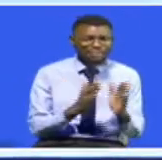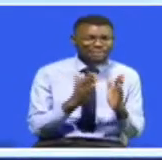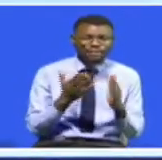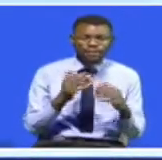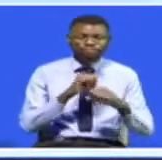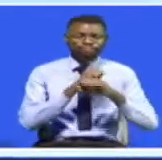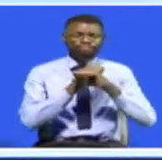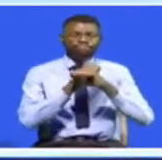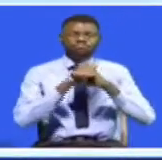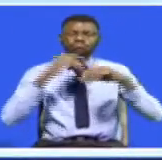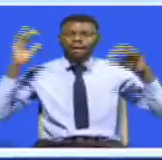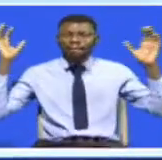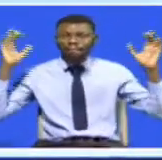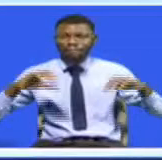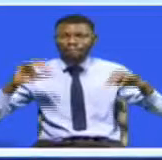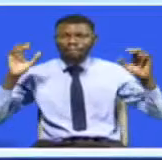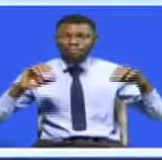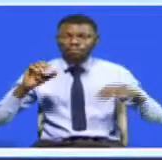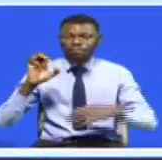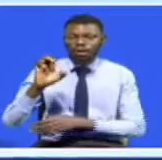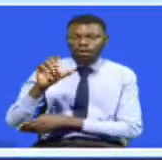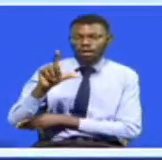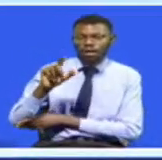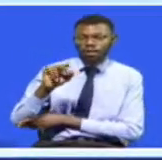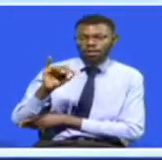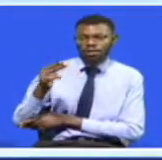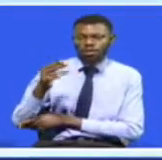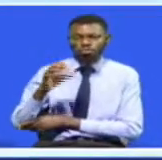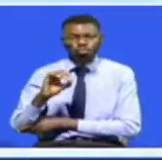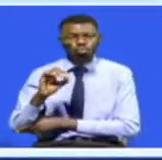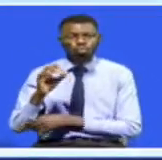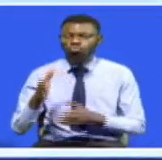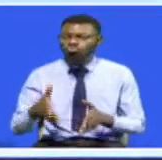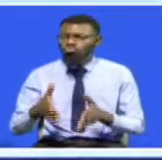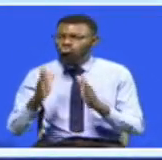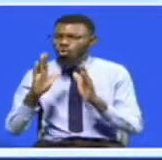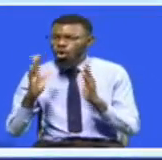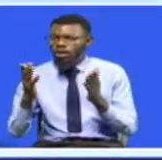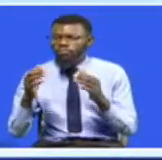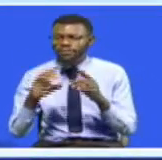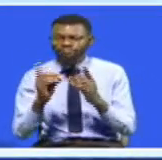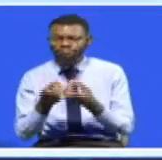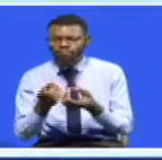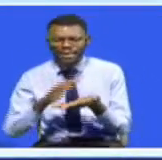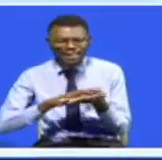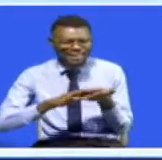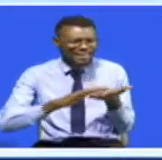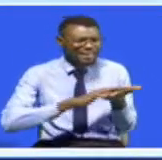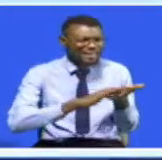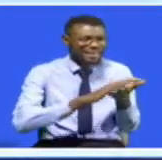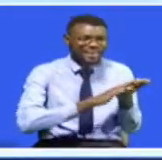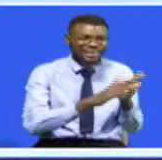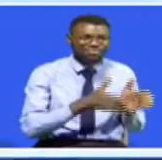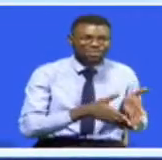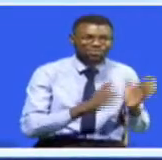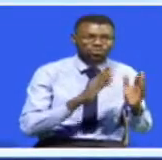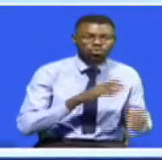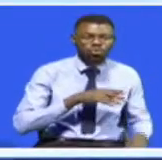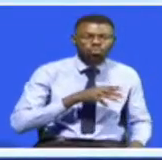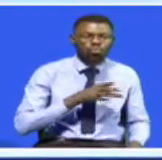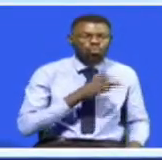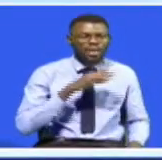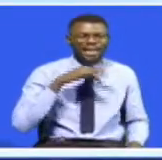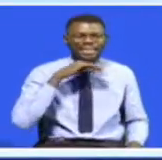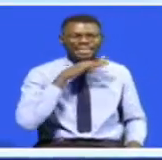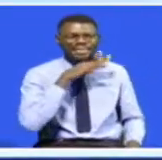ambapo idara ya barabara na uchukuzi ya kaunti hiyo imeanza kusafisha mitaro ya kupitisha maji taka katika mji wa